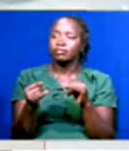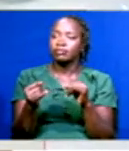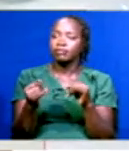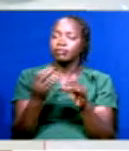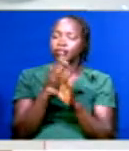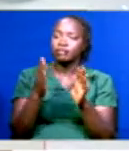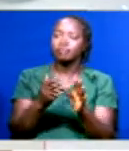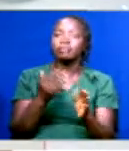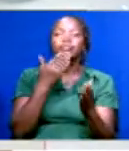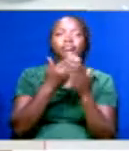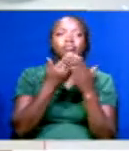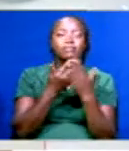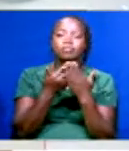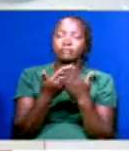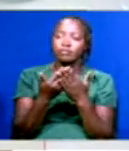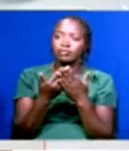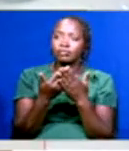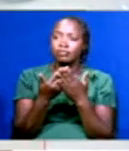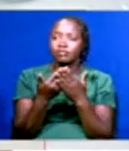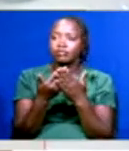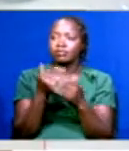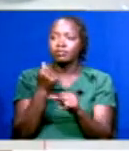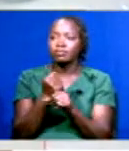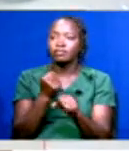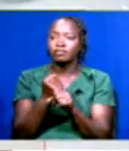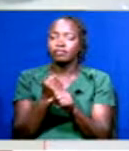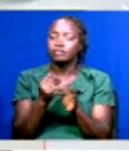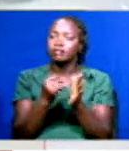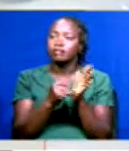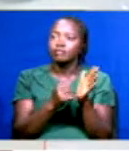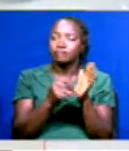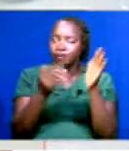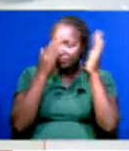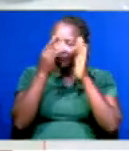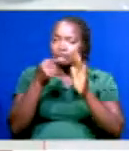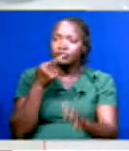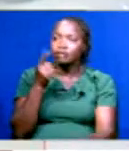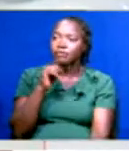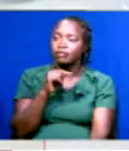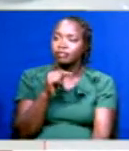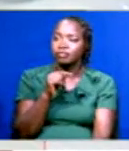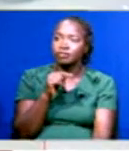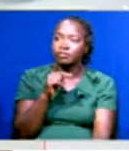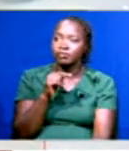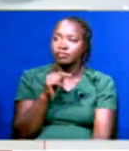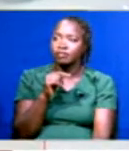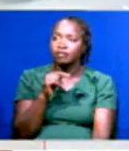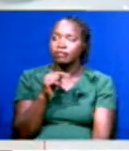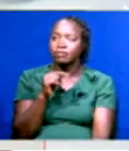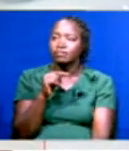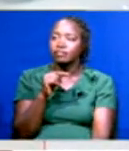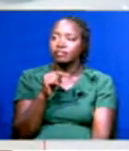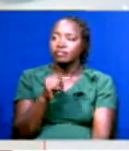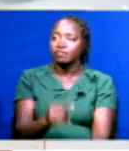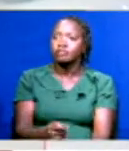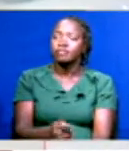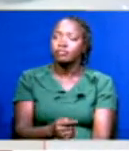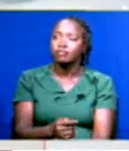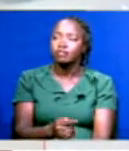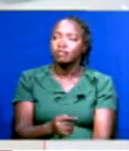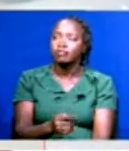tunasema asante. Tufanye kazi vile bishop amesema. hawa watu napanga